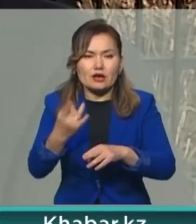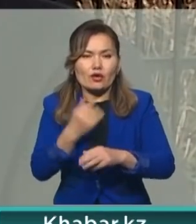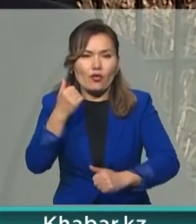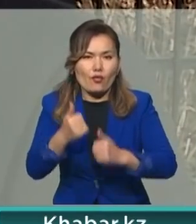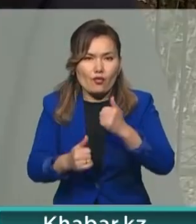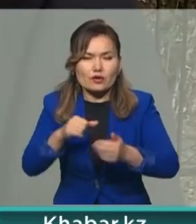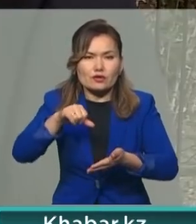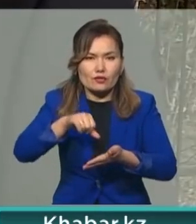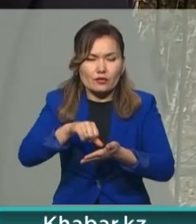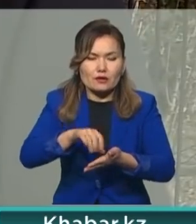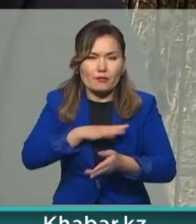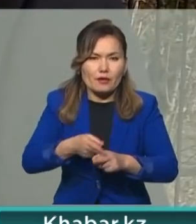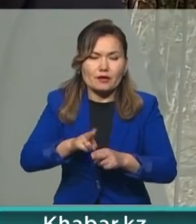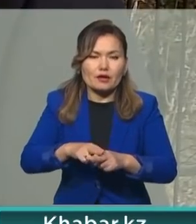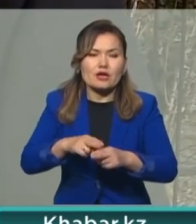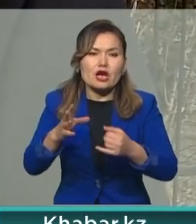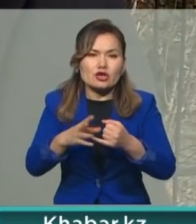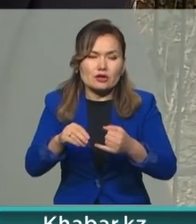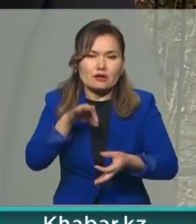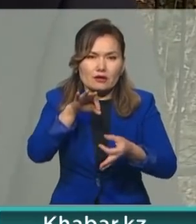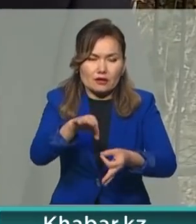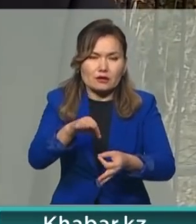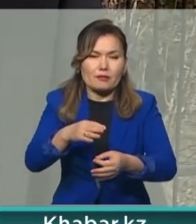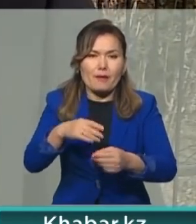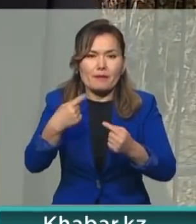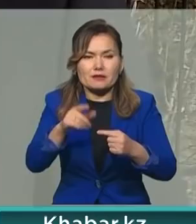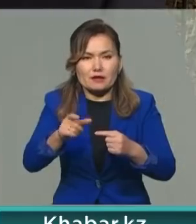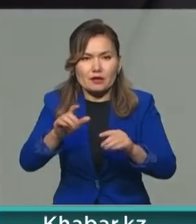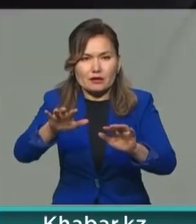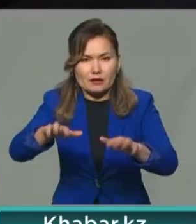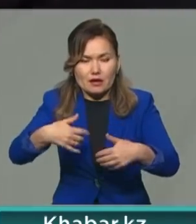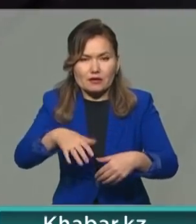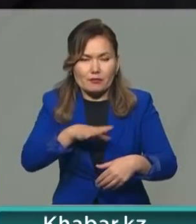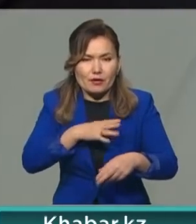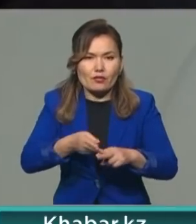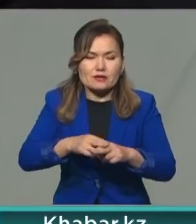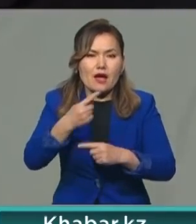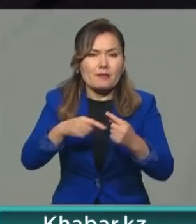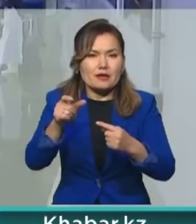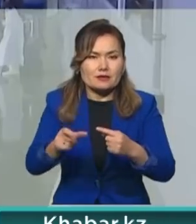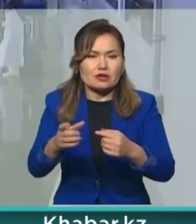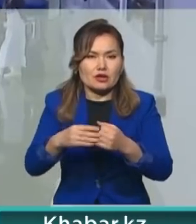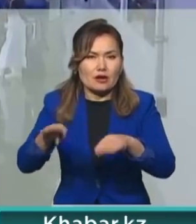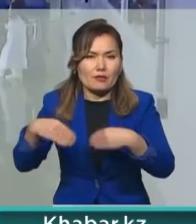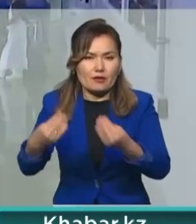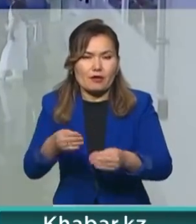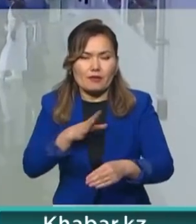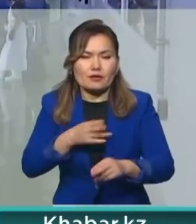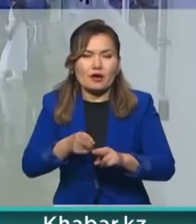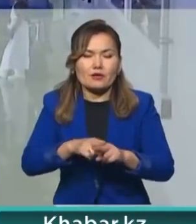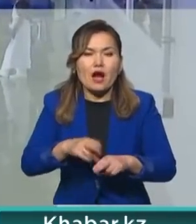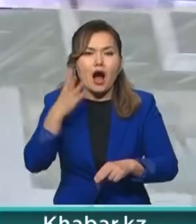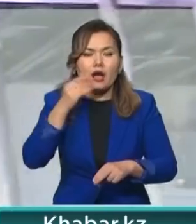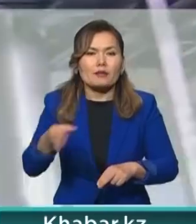жатырмыз. Жайылымдық жерлер беріліп жатыр. Ондай бір неғып жатқан проблема жоқ, мәселелер жоқ, жетпей жатқан. Алматы облысы өткен